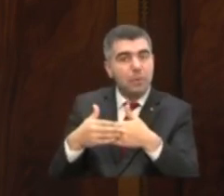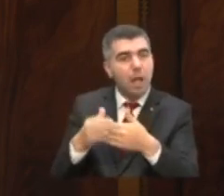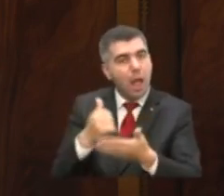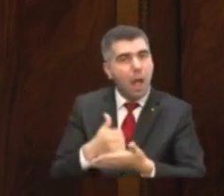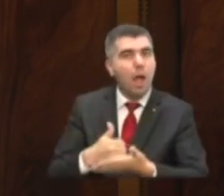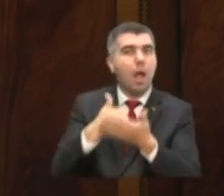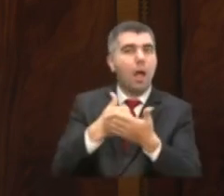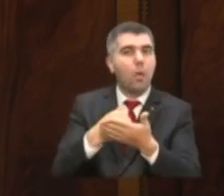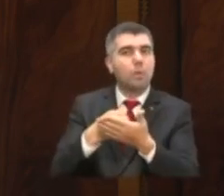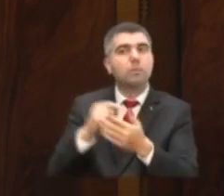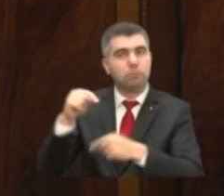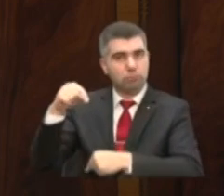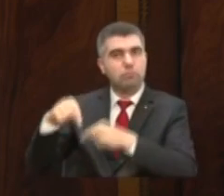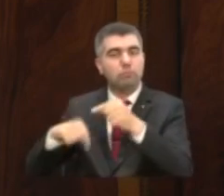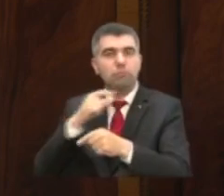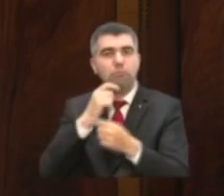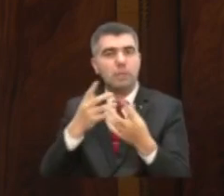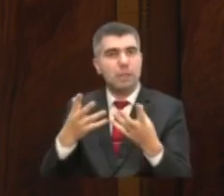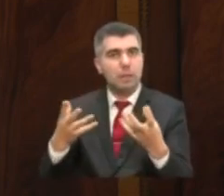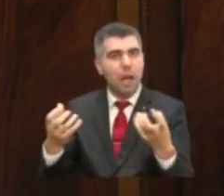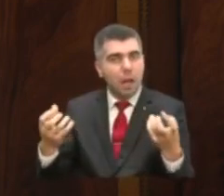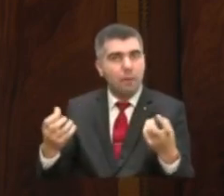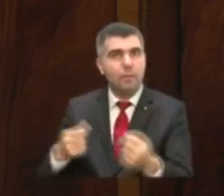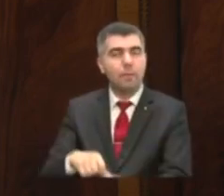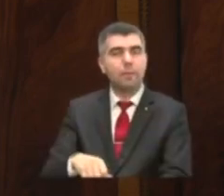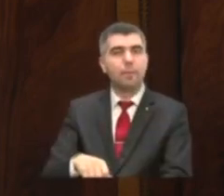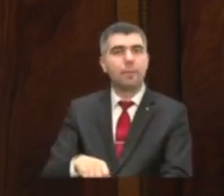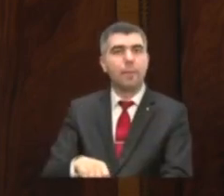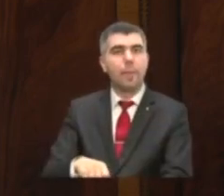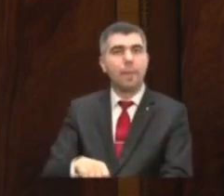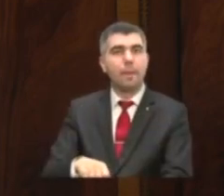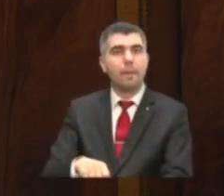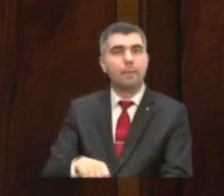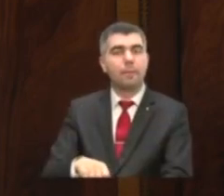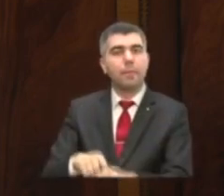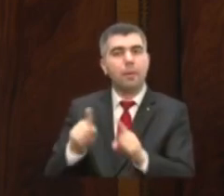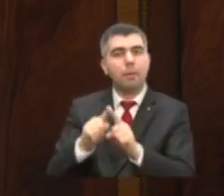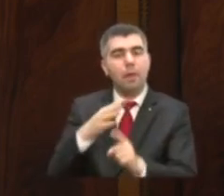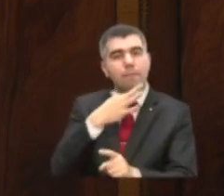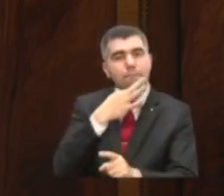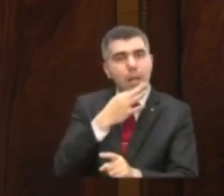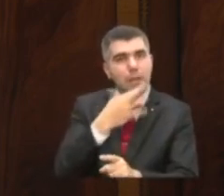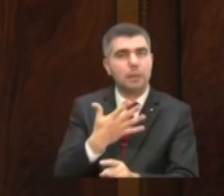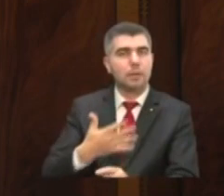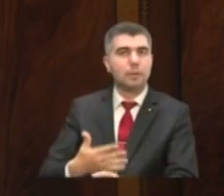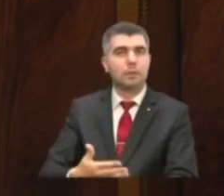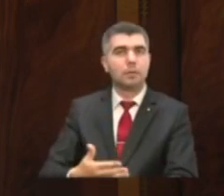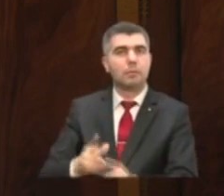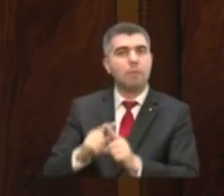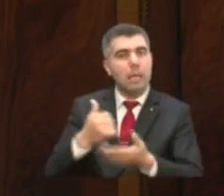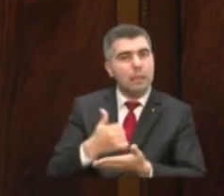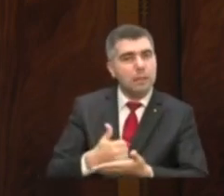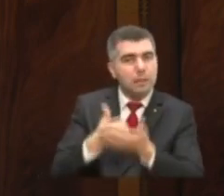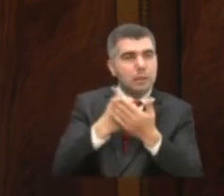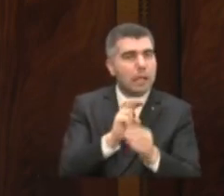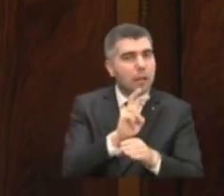من جاذبيتها من خلال تسهيل المقاولة، تسهيل التمويل ديالها